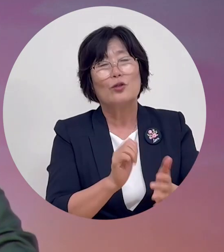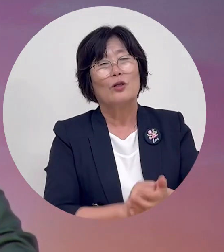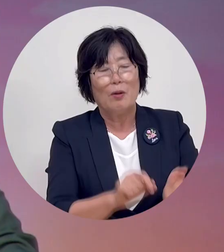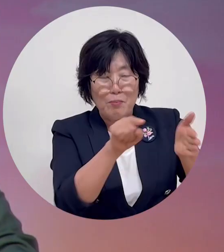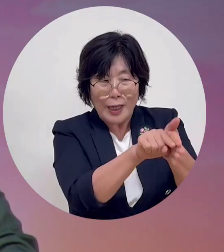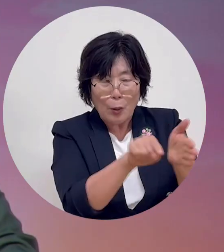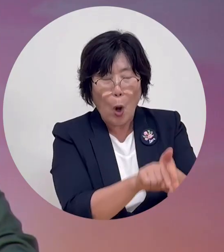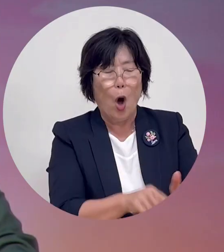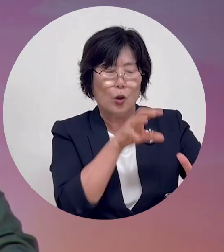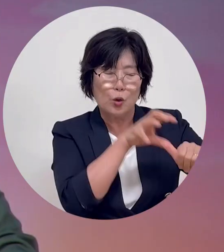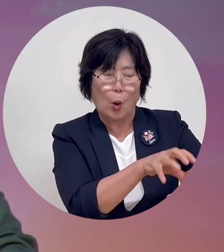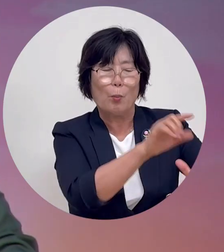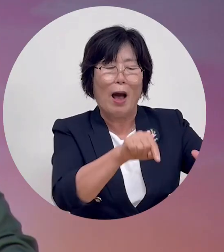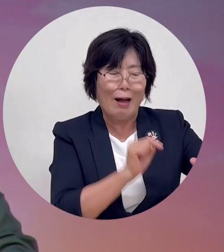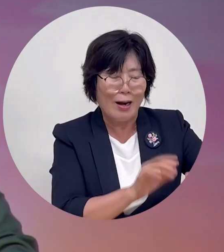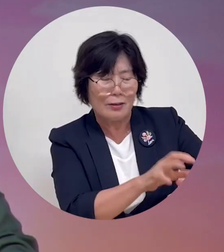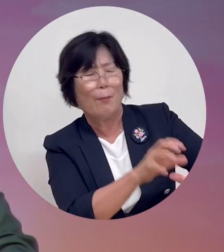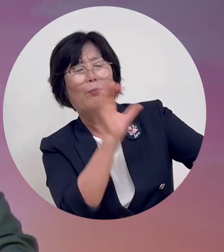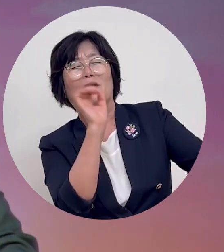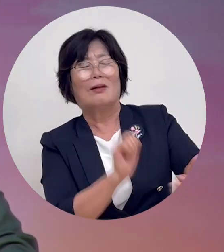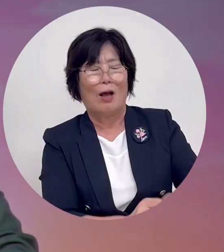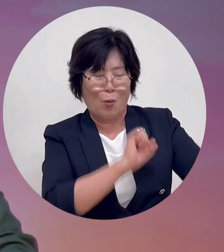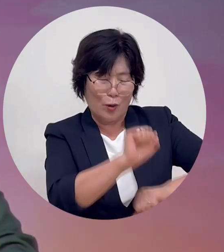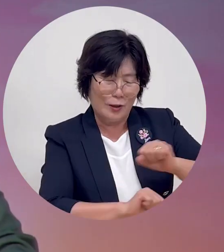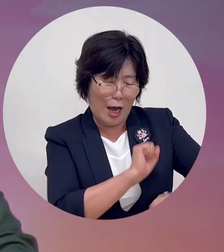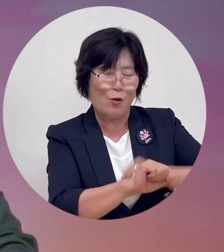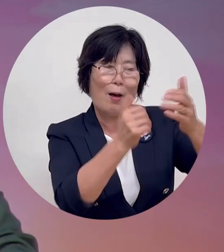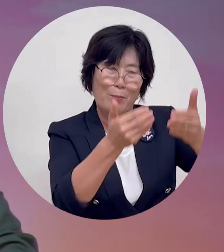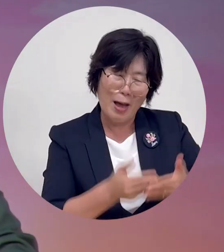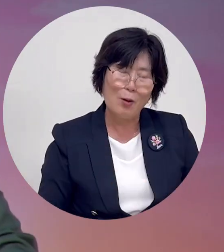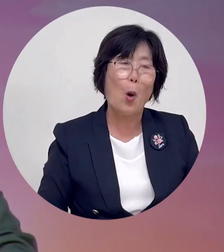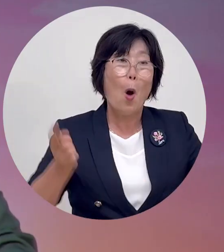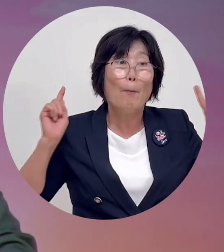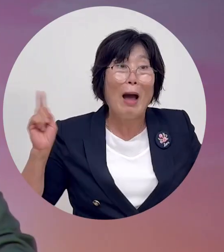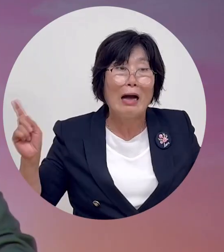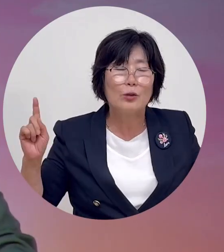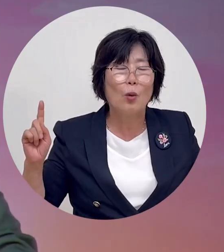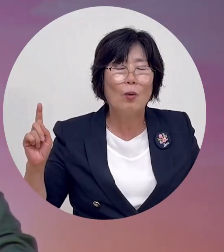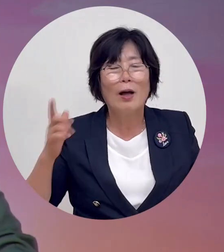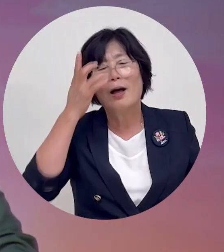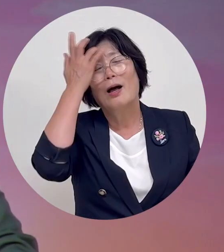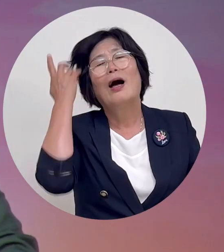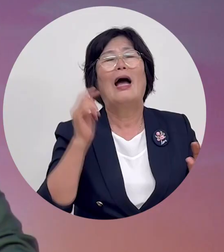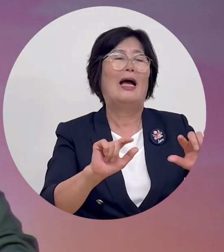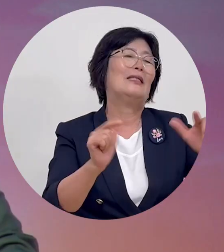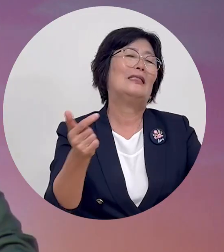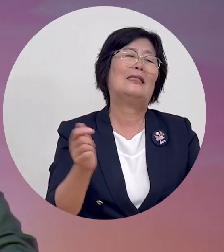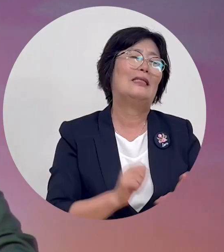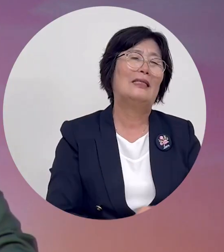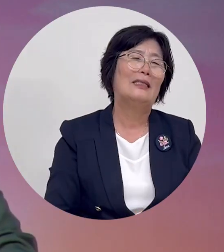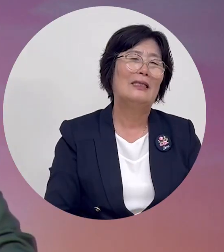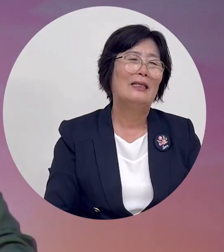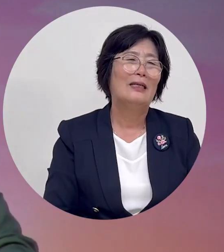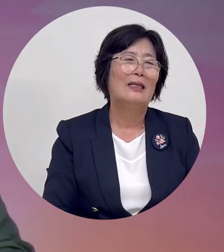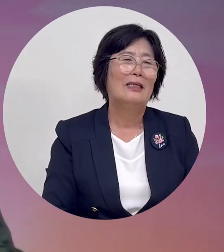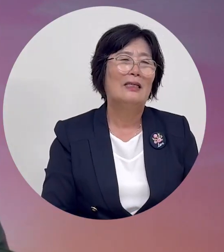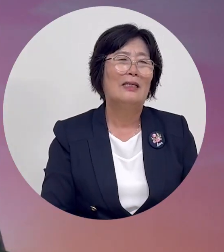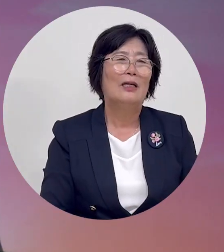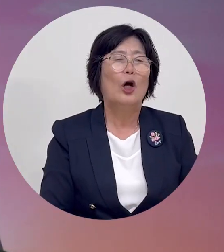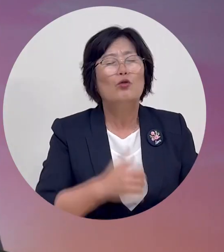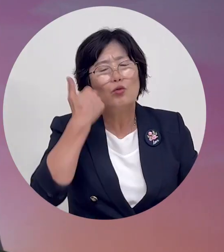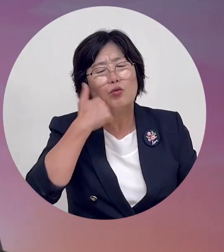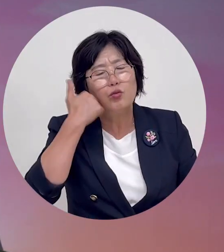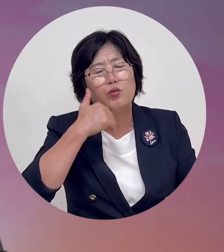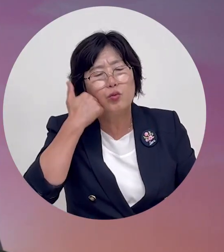벗어났고 해방되었으니까, 자유하니까 방종으로 살아간다. 여러분, 누가